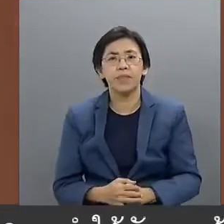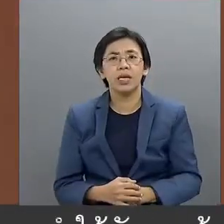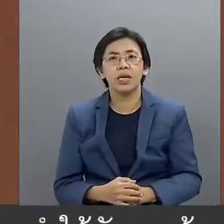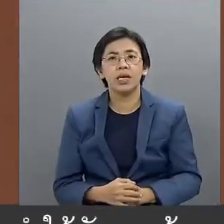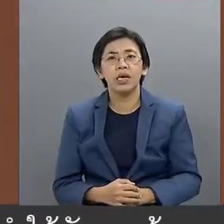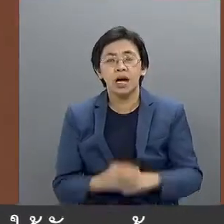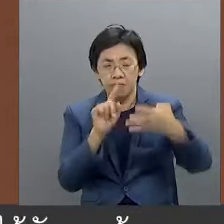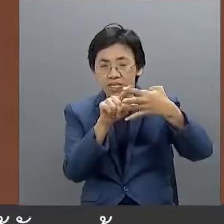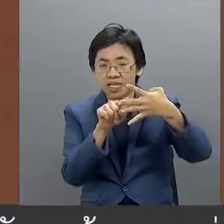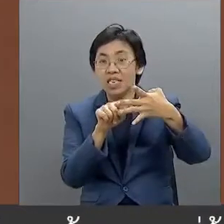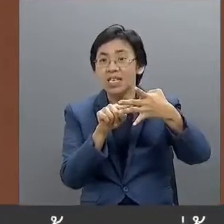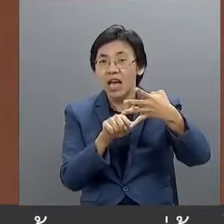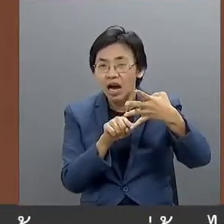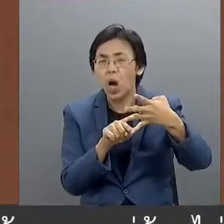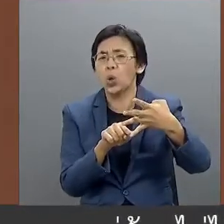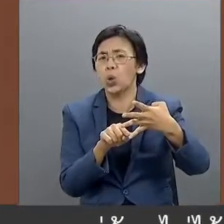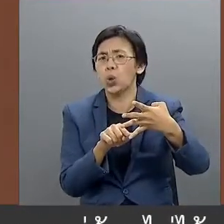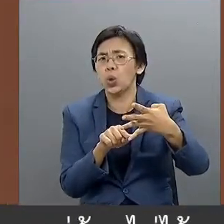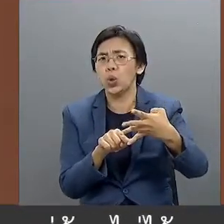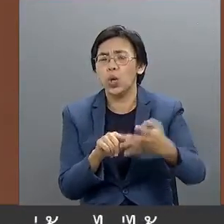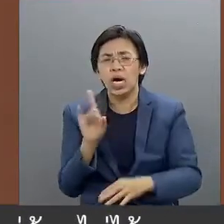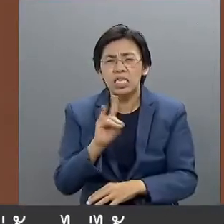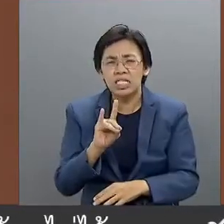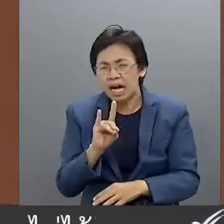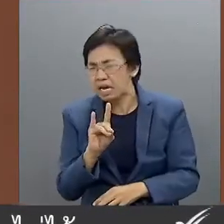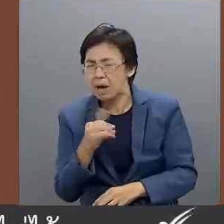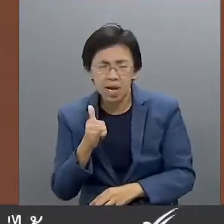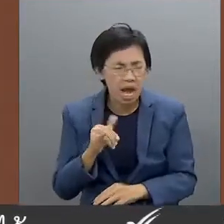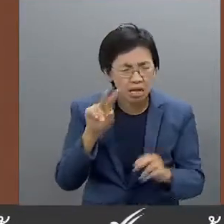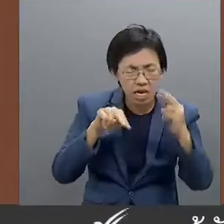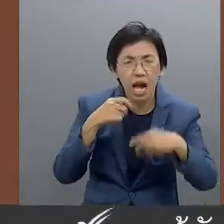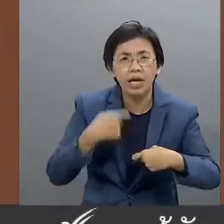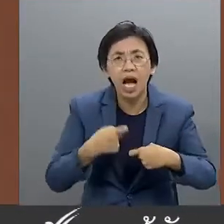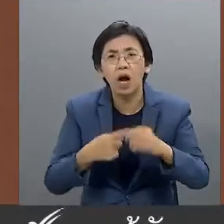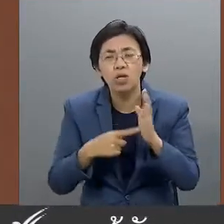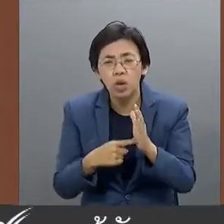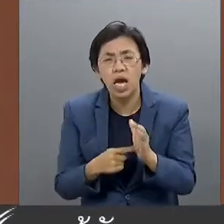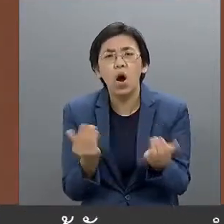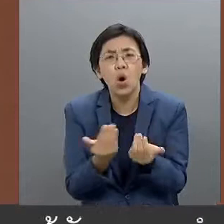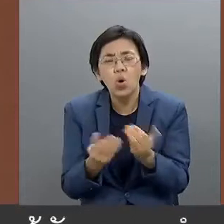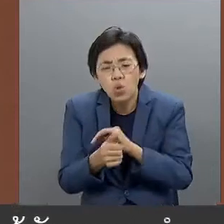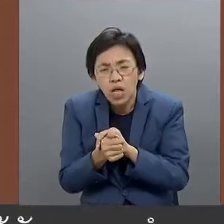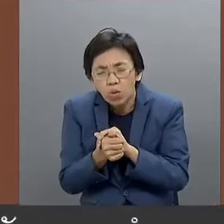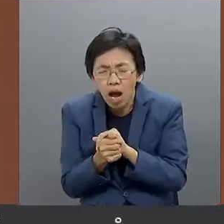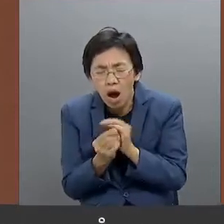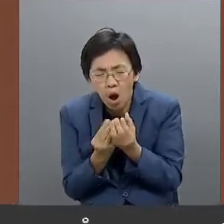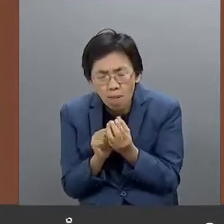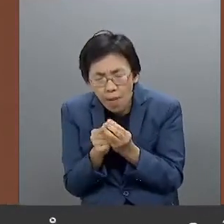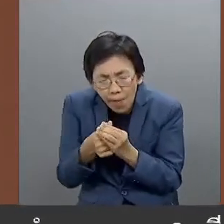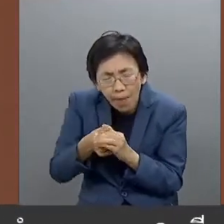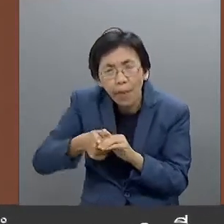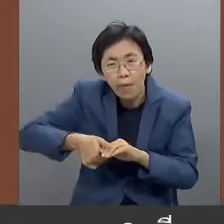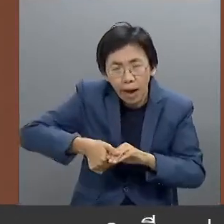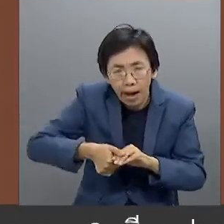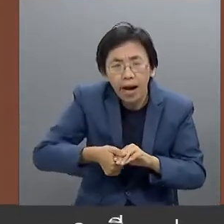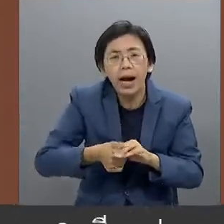ศเมื่อพูดถึงสัตว์ทะเลหายากเราก็จะเห็นอย่างชัดเจนว่ามีทั้งลูกเต่าที่กำลังจะฟักนะฮะแล้วก็เต่าทะเลที่อาศัยอยู่แถวนั้น